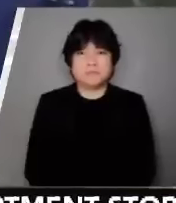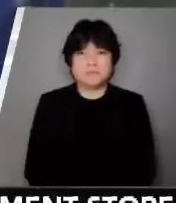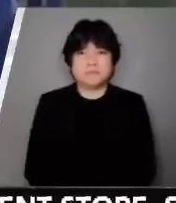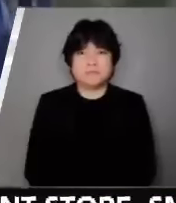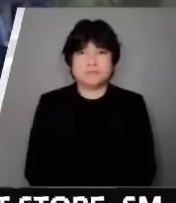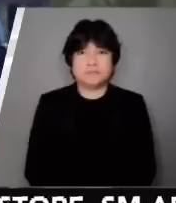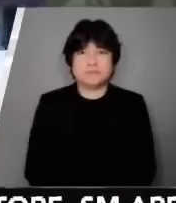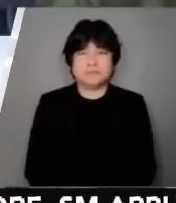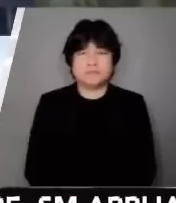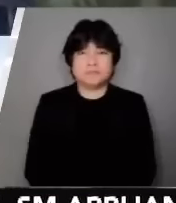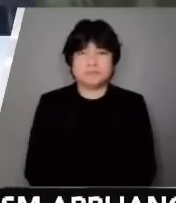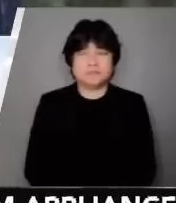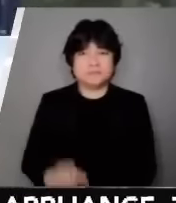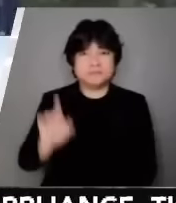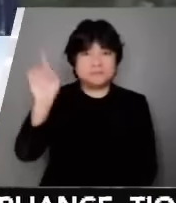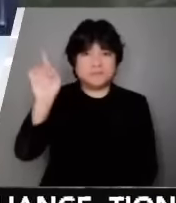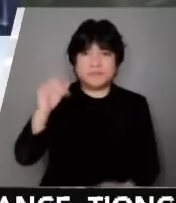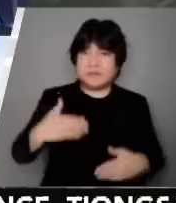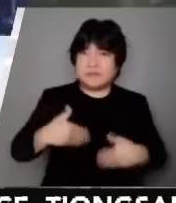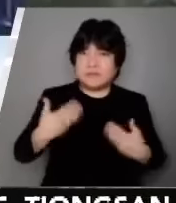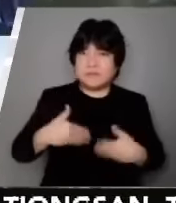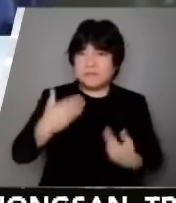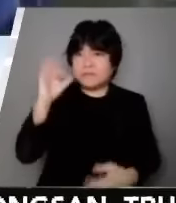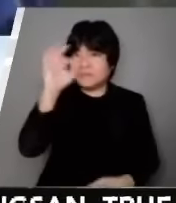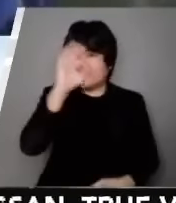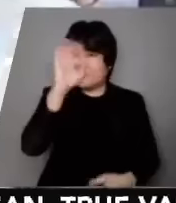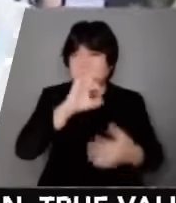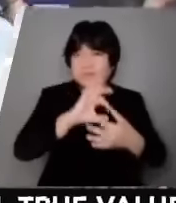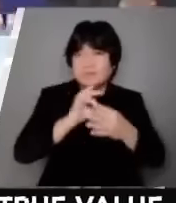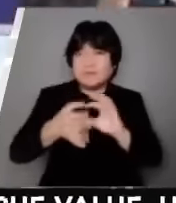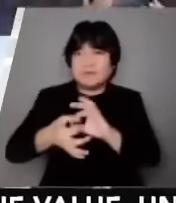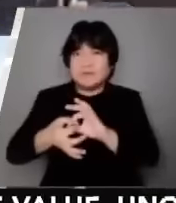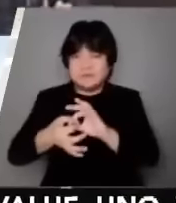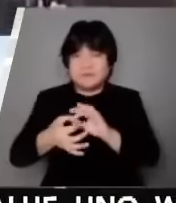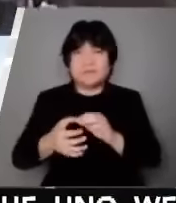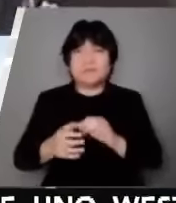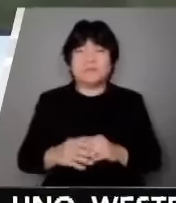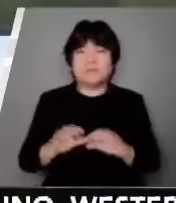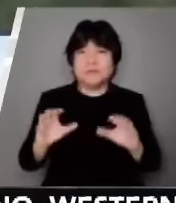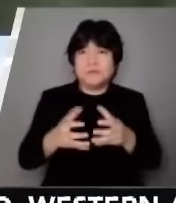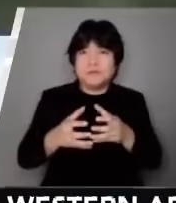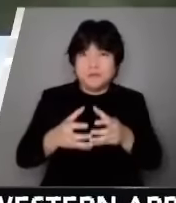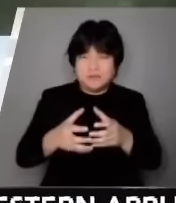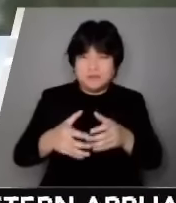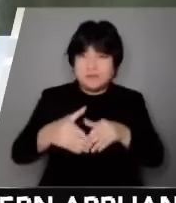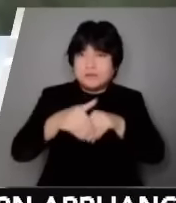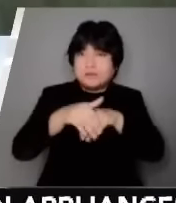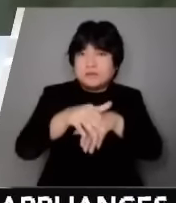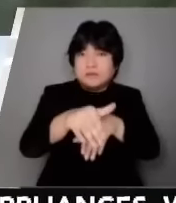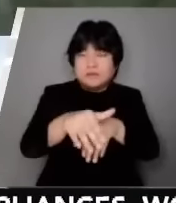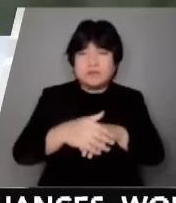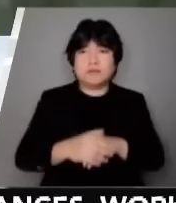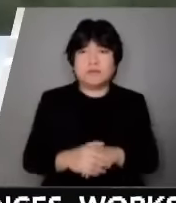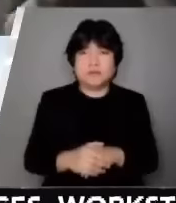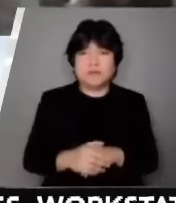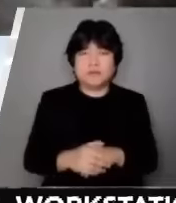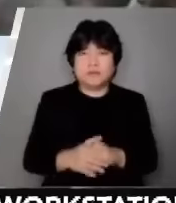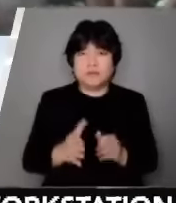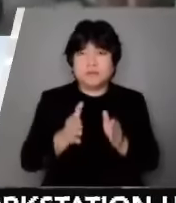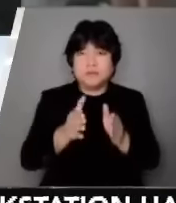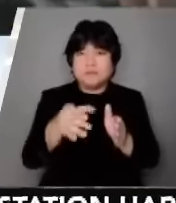Bakas ang saya sa mukha ng mga Pinoy Olympians sa Heroes Welcome Parade. Ang tagumpay nila lalong pinatamis ng masigabong pagsalubong sa